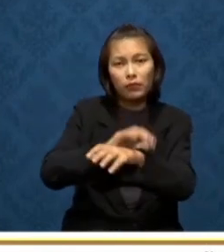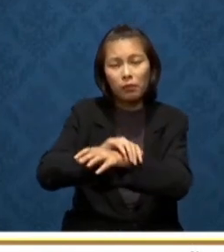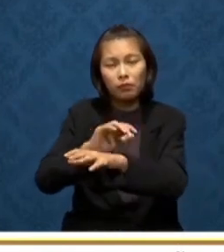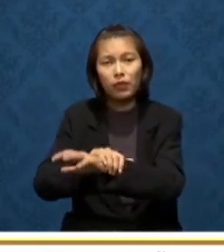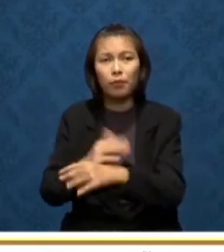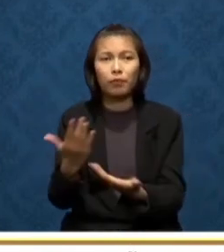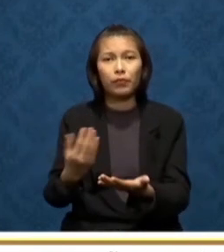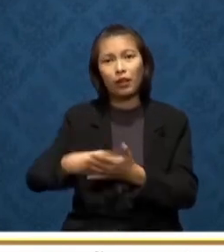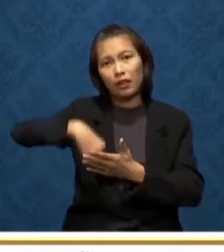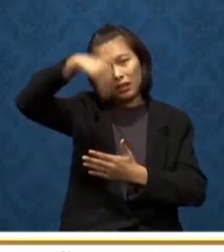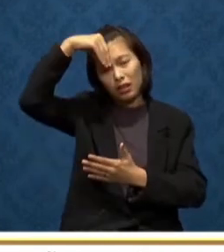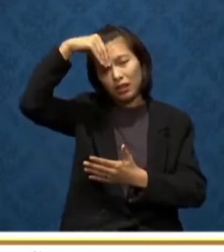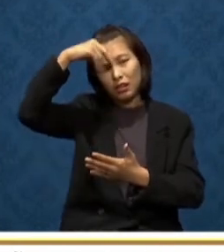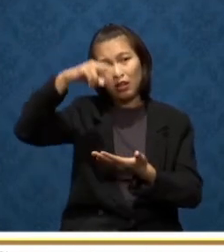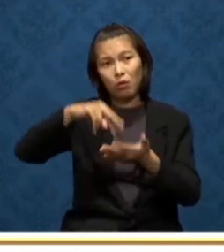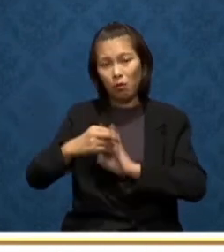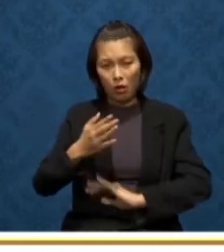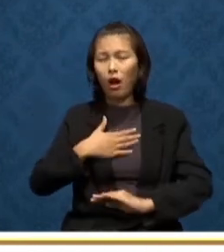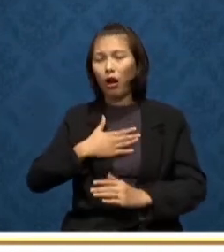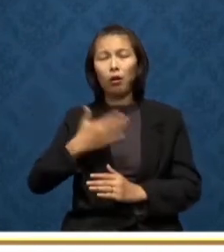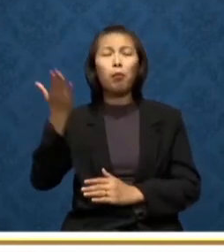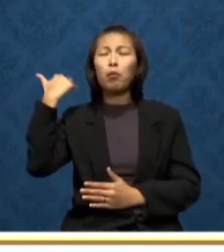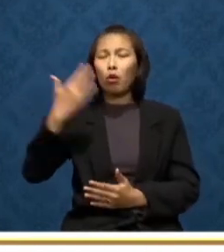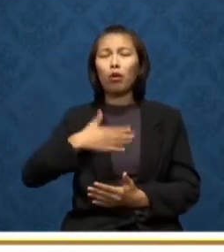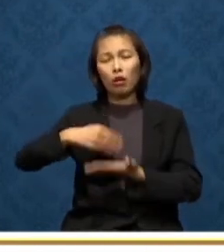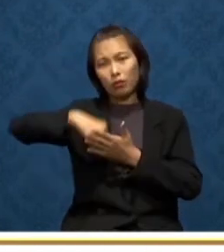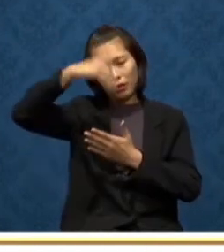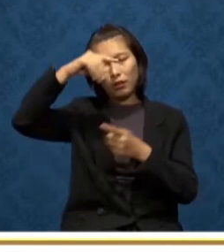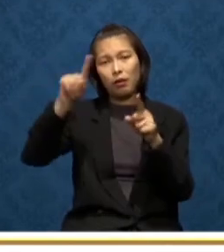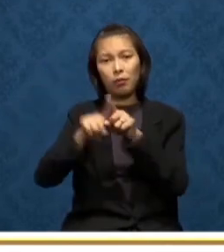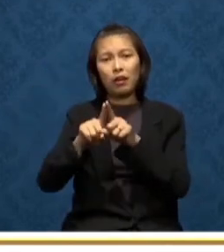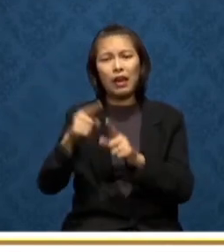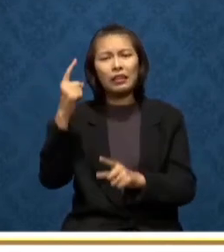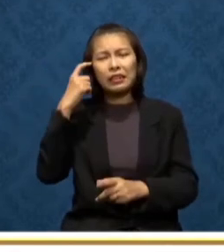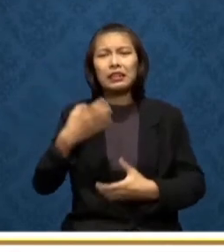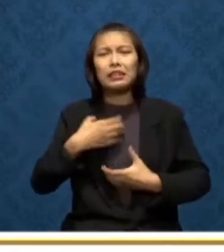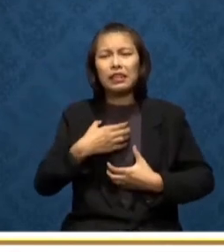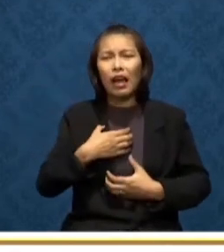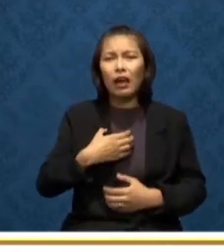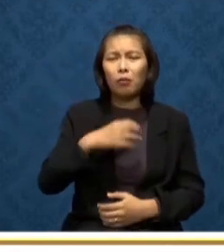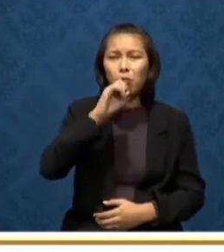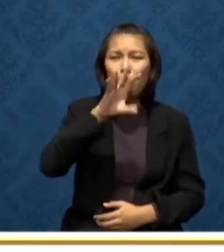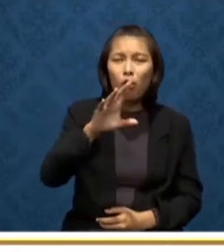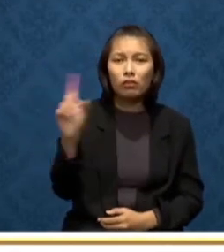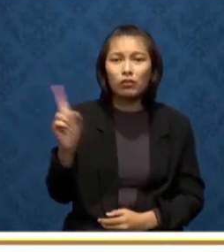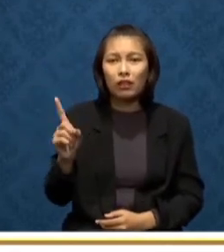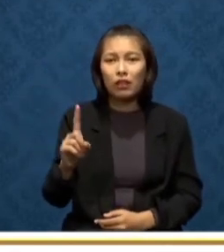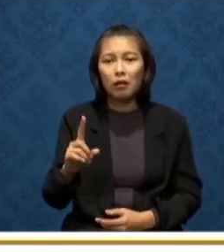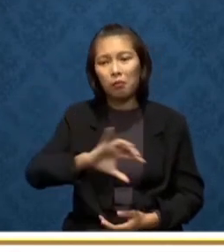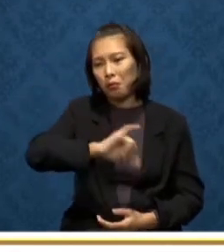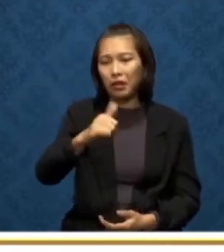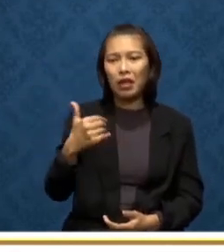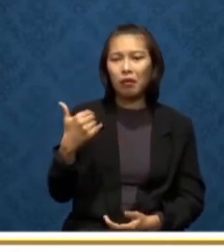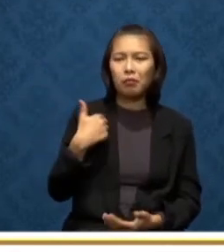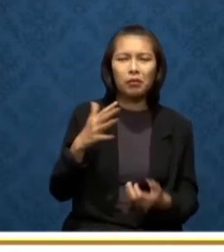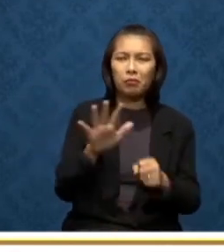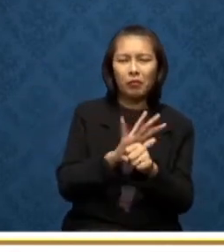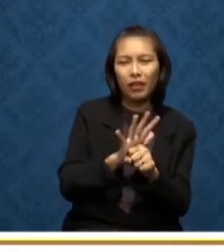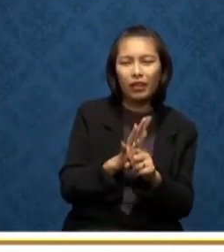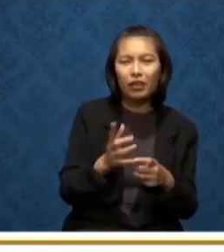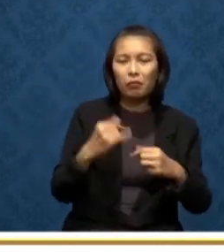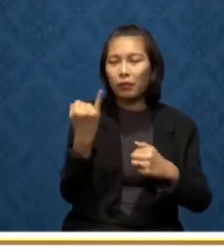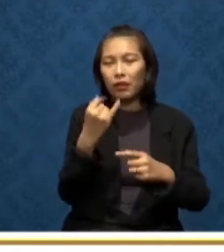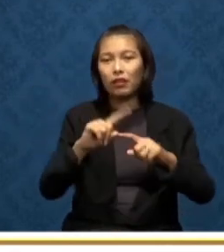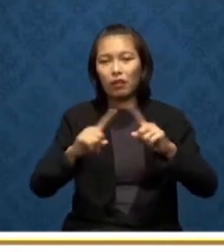นักเรียนนักศึกษาเราเคยเป็นมาก่อนมันคิดมันอยากจะแสดงออกอาจจะไม่เหมาะสมคุณก็ต้องปรับปรุงต่อ